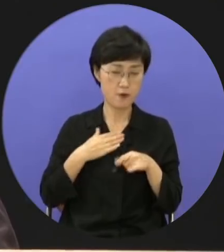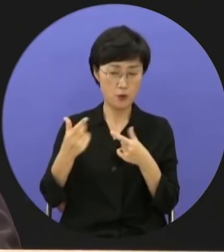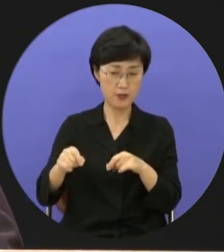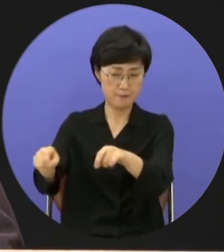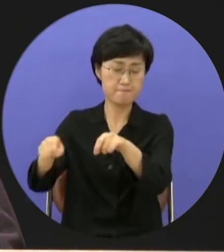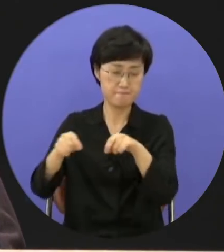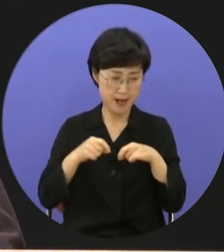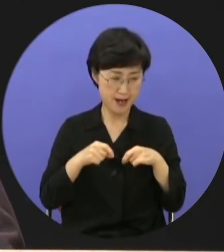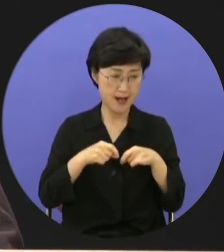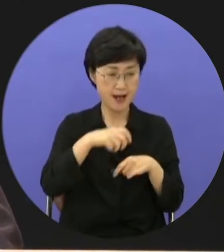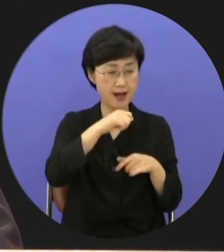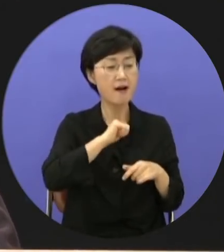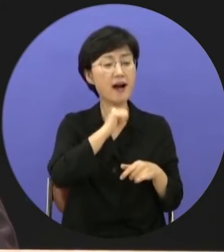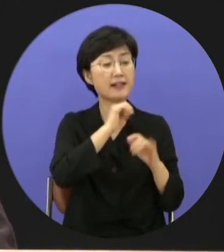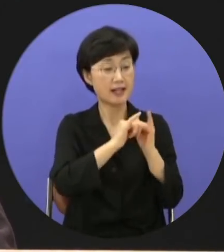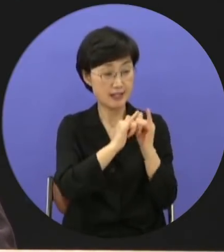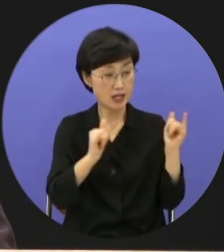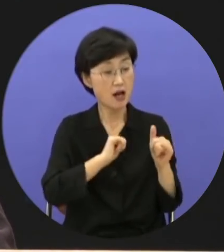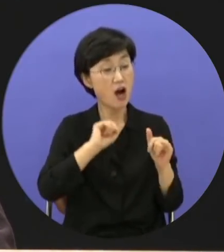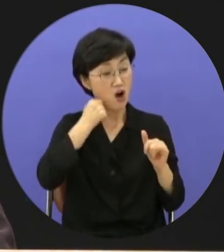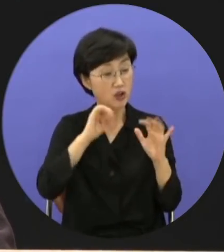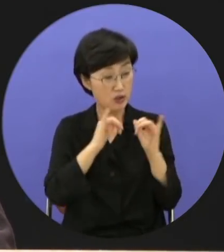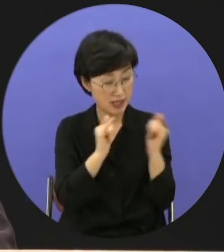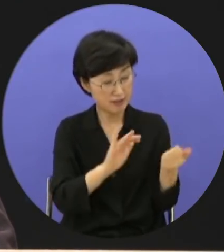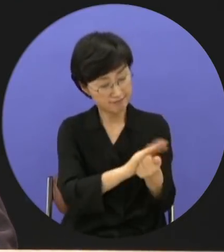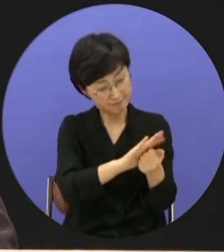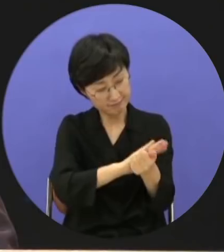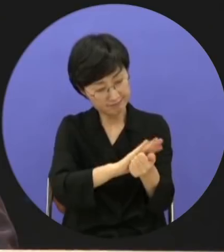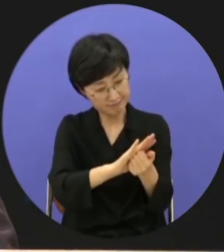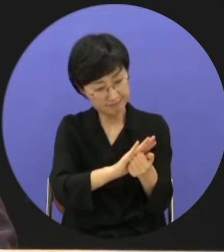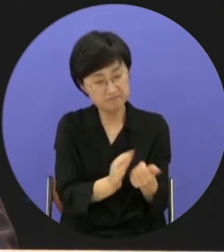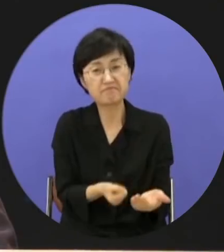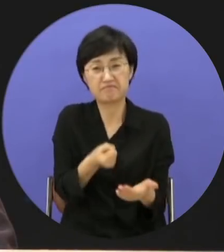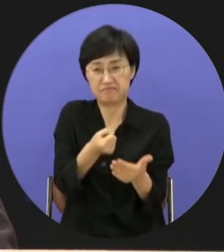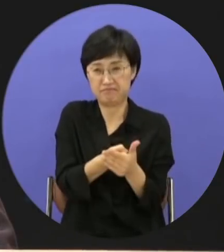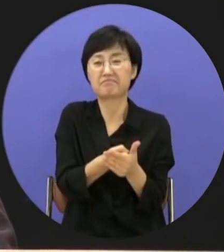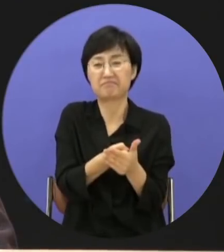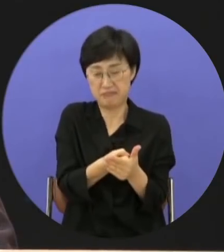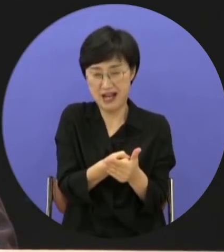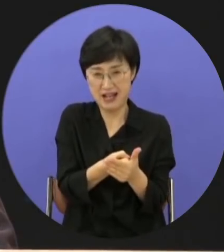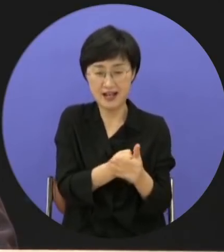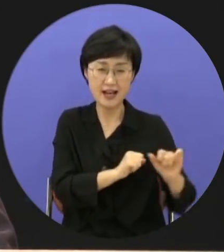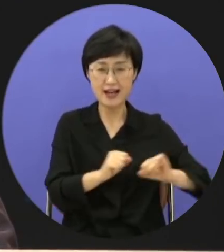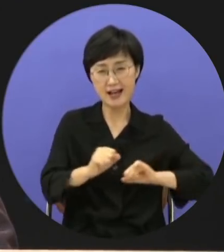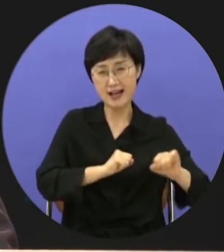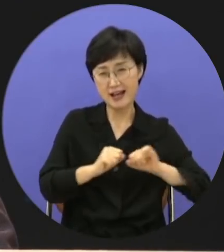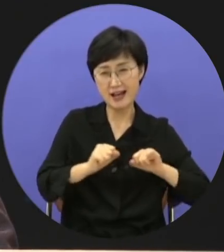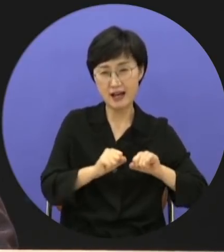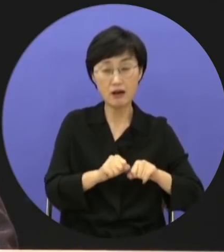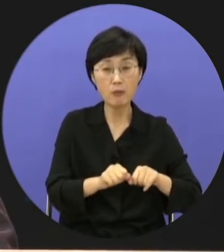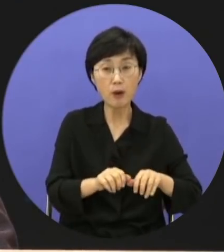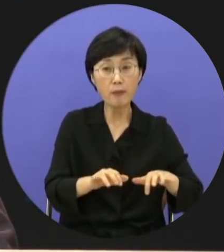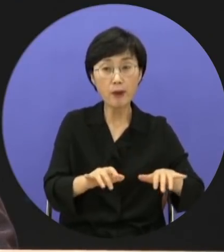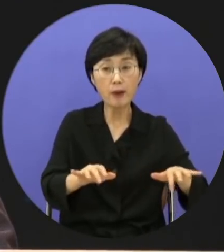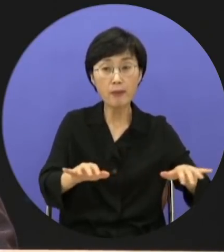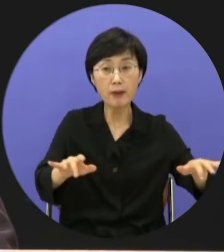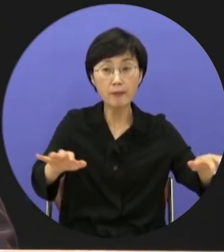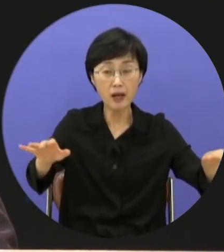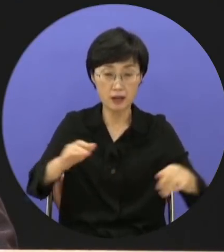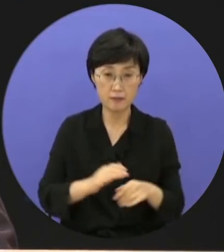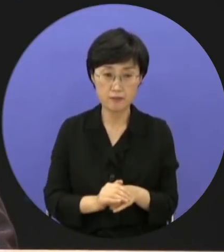carry on with that tradition and that spirit of Saint Nicholas, Santa Claus, to carry out good works for those in need. 19세기